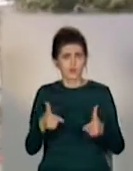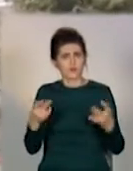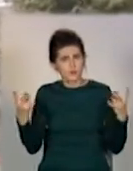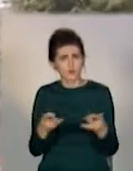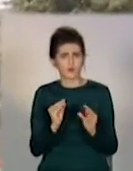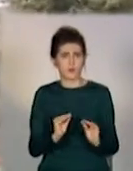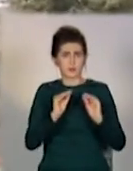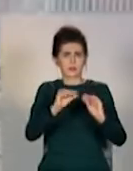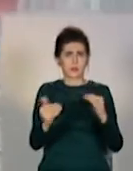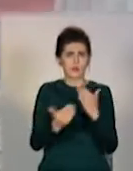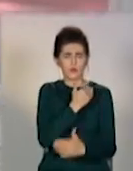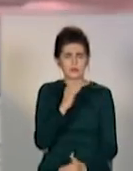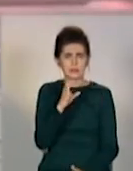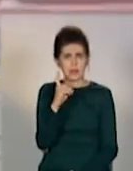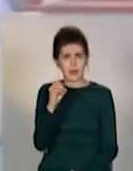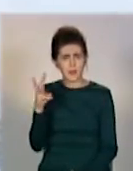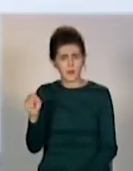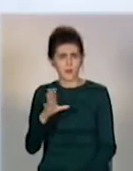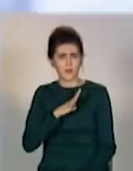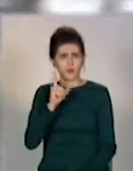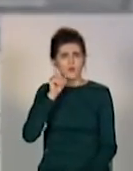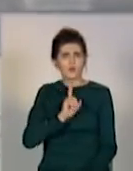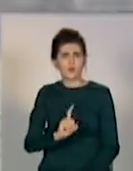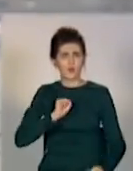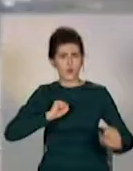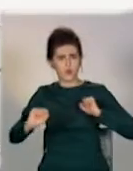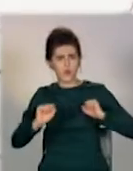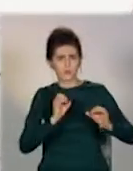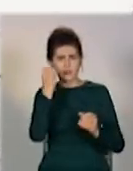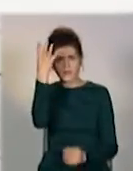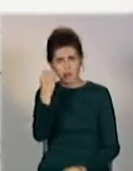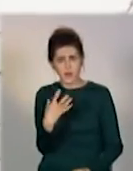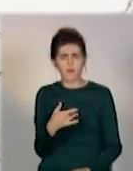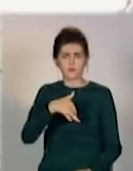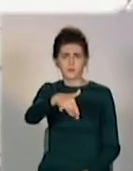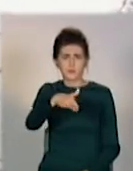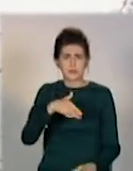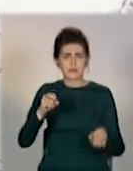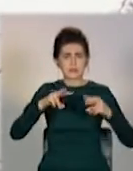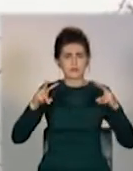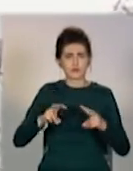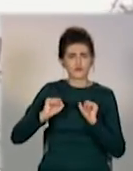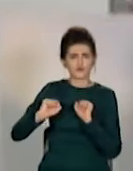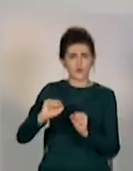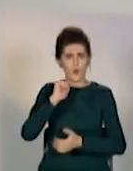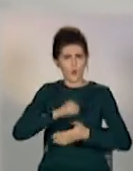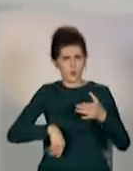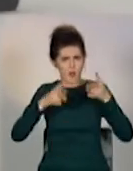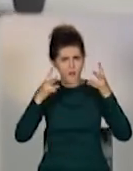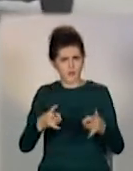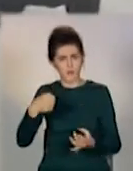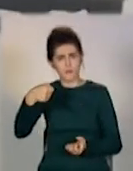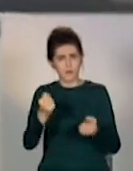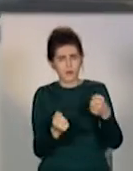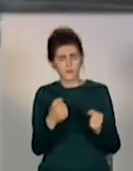може з'явитись центральне регулювання світлофорів, нові пішохідні переходи та острівки безпеки. А ще, кажуть, варто створити